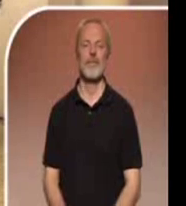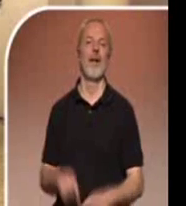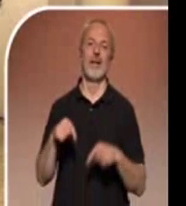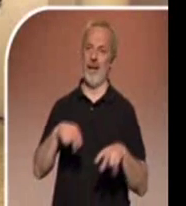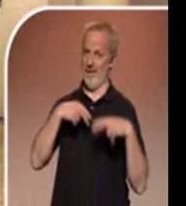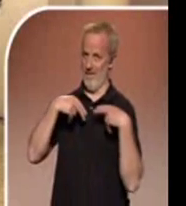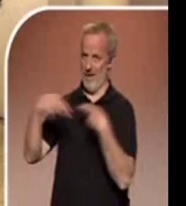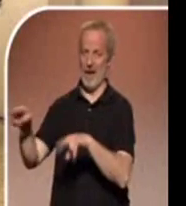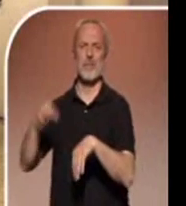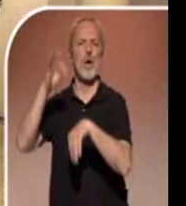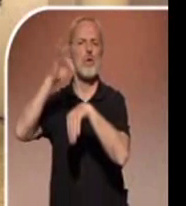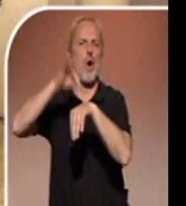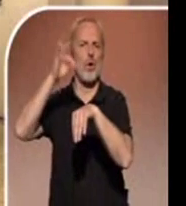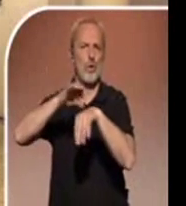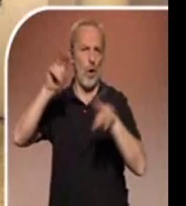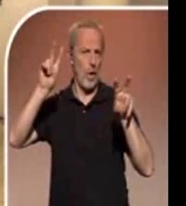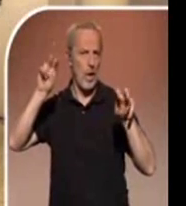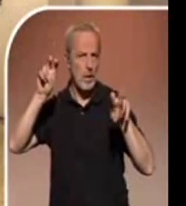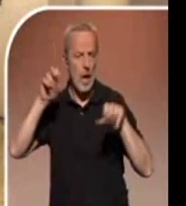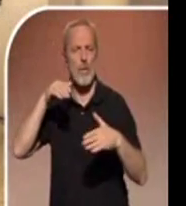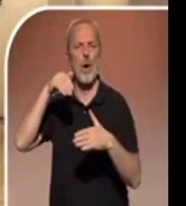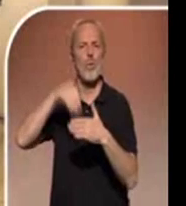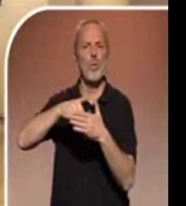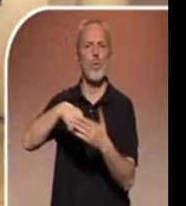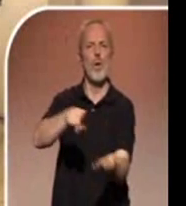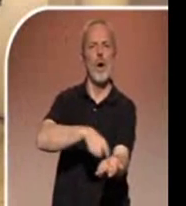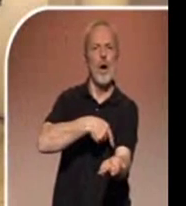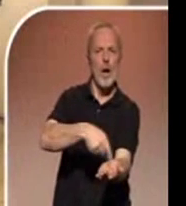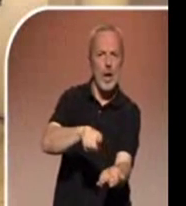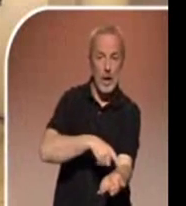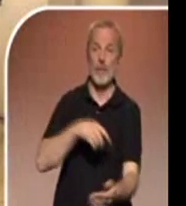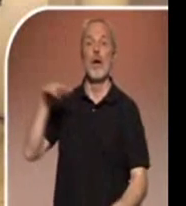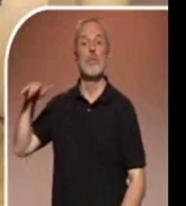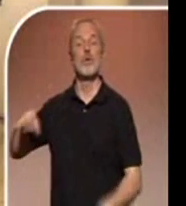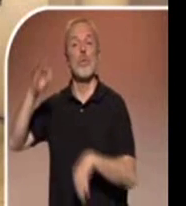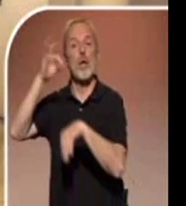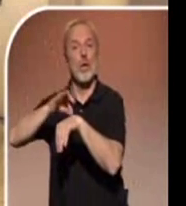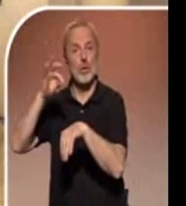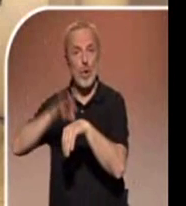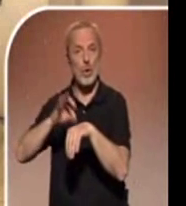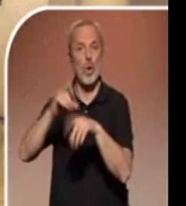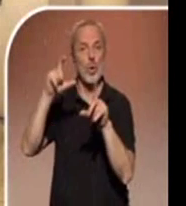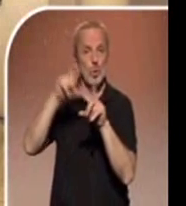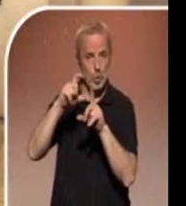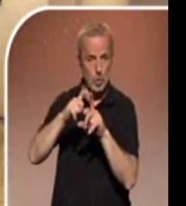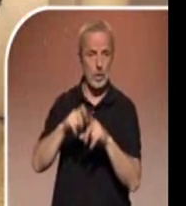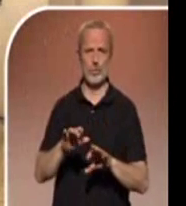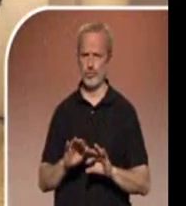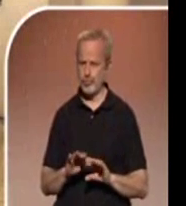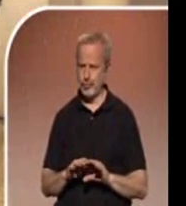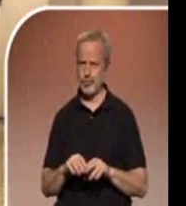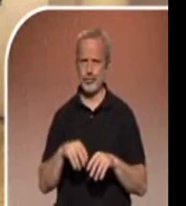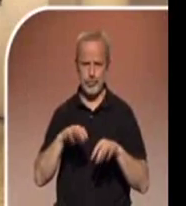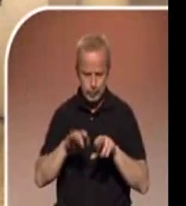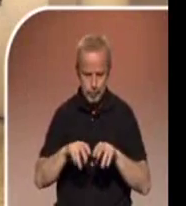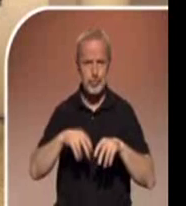Vracíme se k našemu hlavnímu lékařskému tématu. Docent doktor Petr Dulíček do této chvíle odpovídal na vaše dotazy, kterých přišla